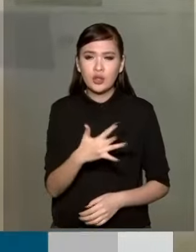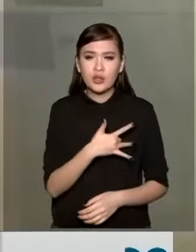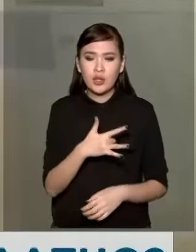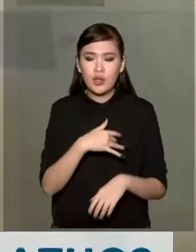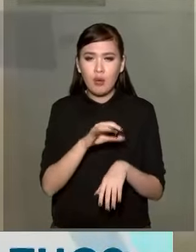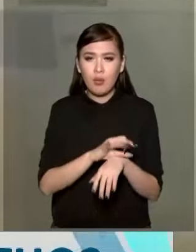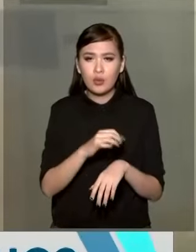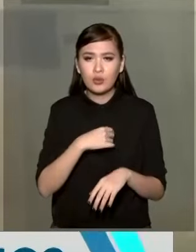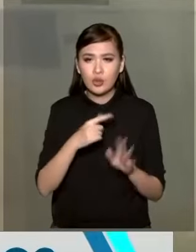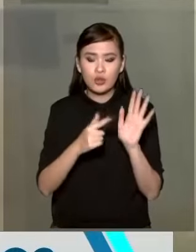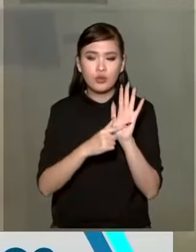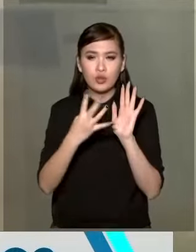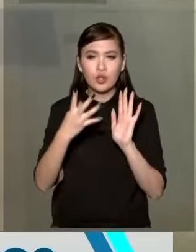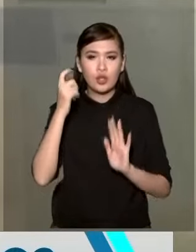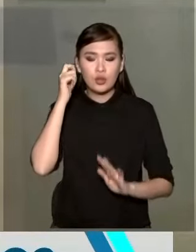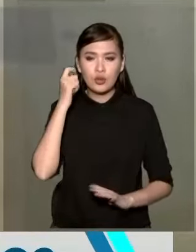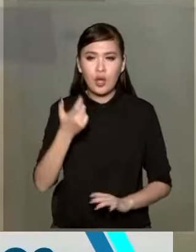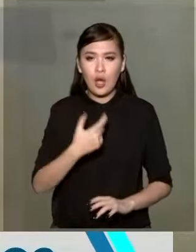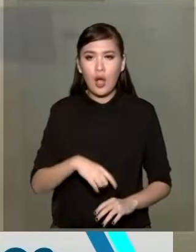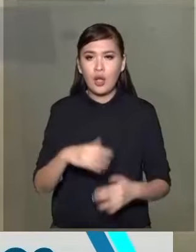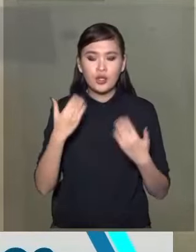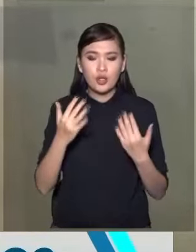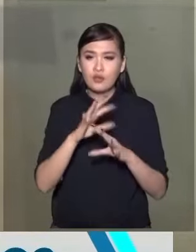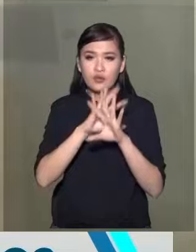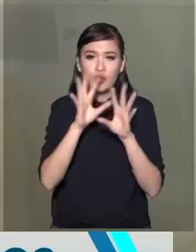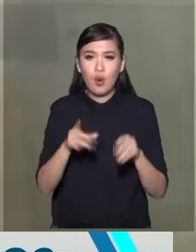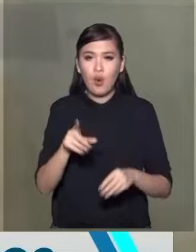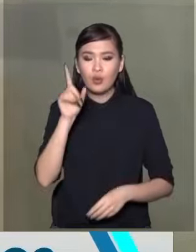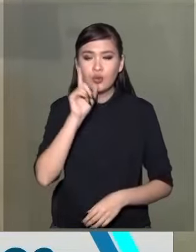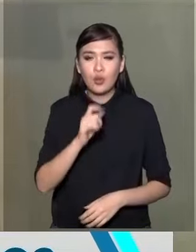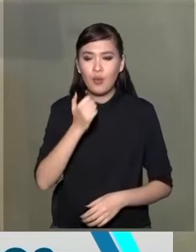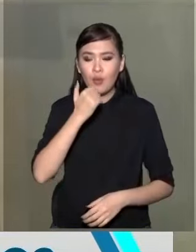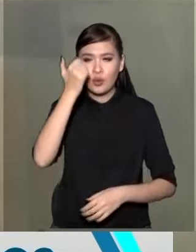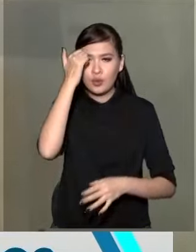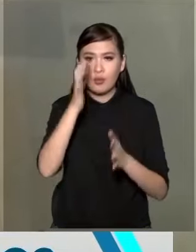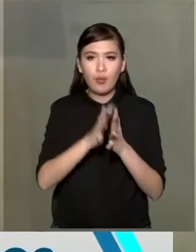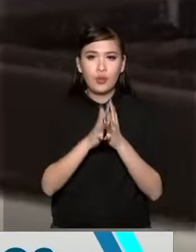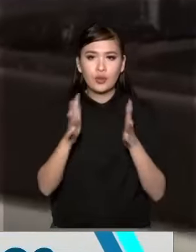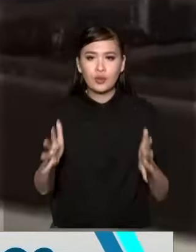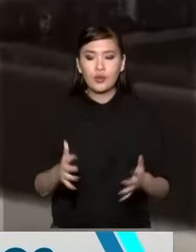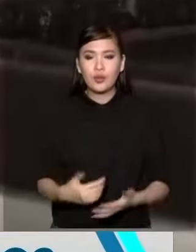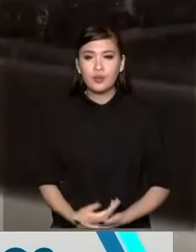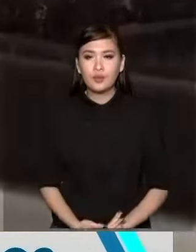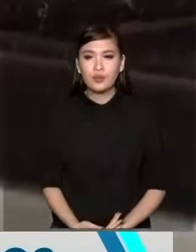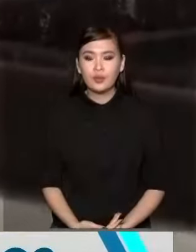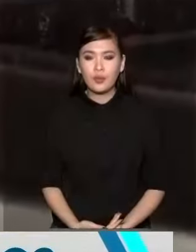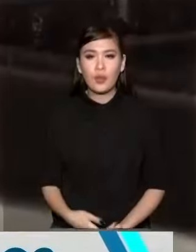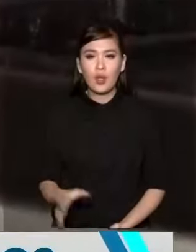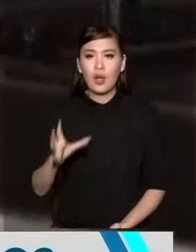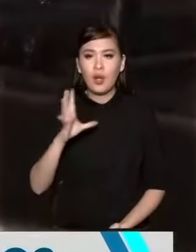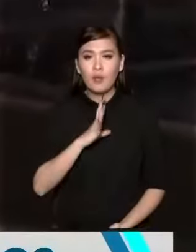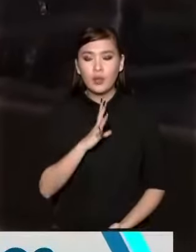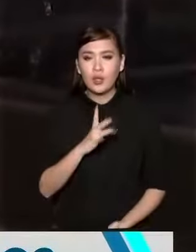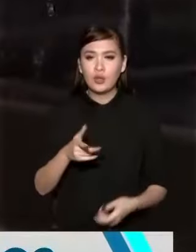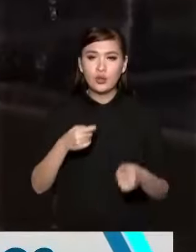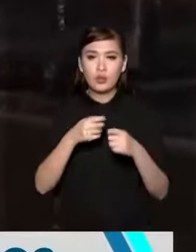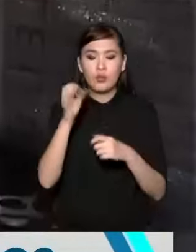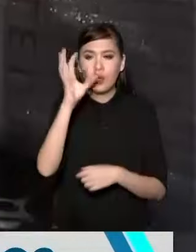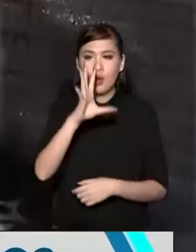возраст 74 года. Теперь все удобно. Большое спасибо за такую возможность. Голубое топливо подключили и